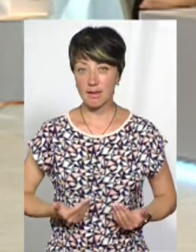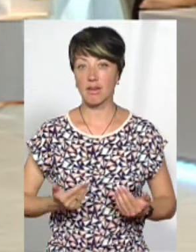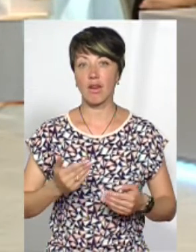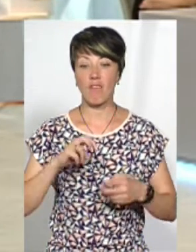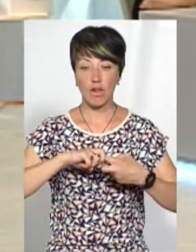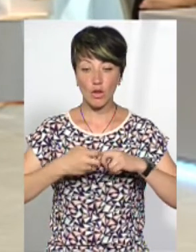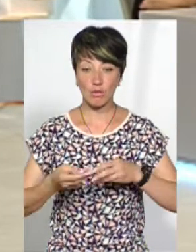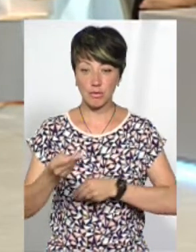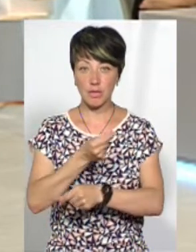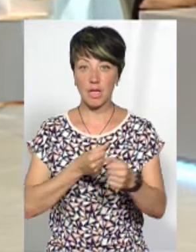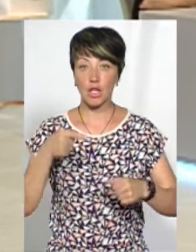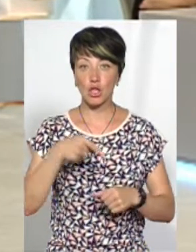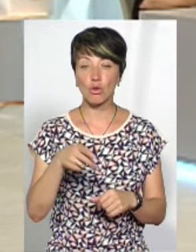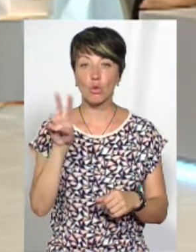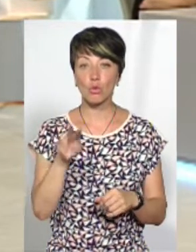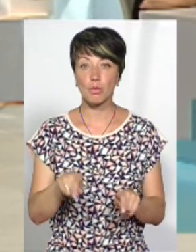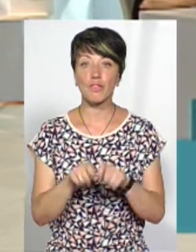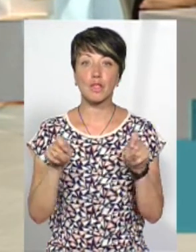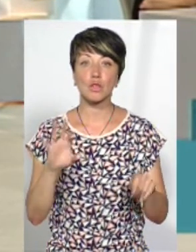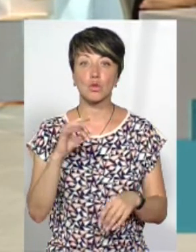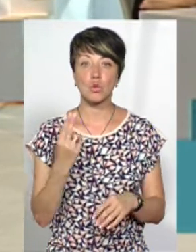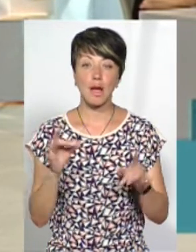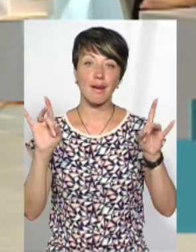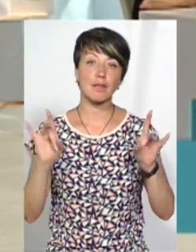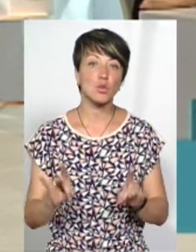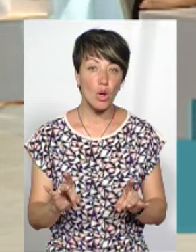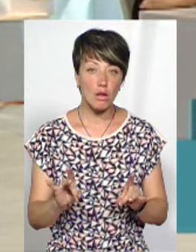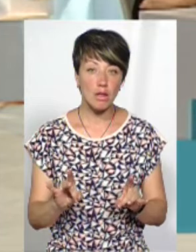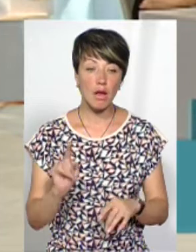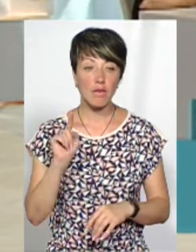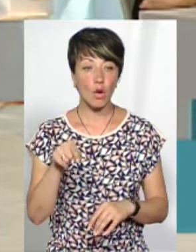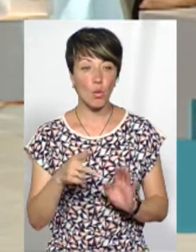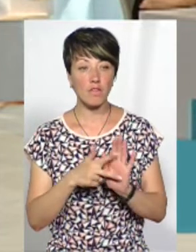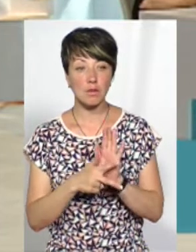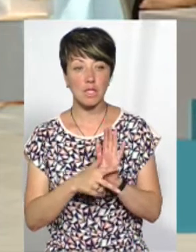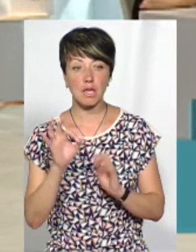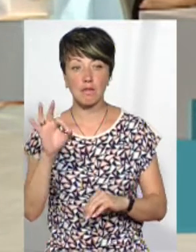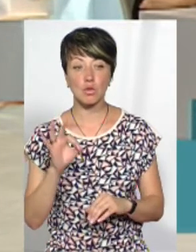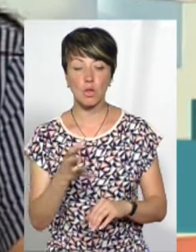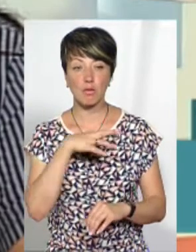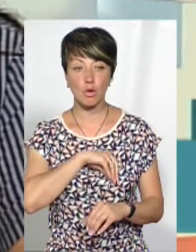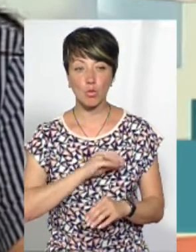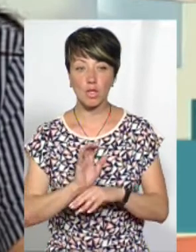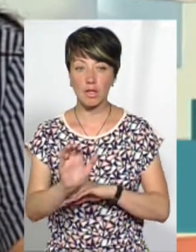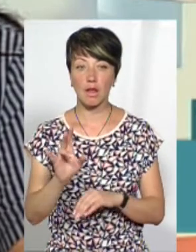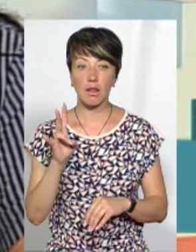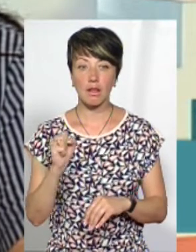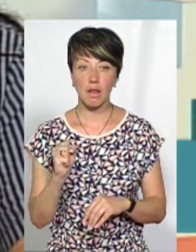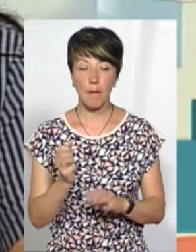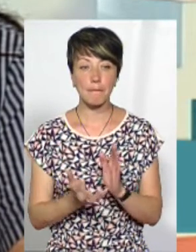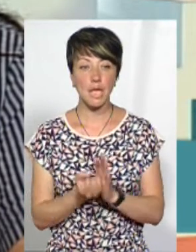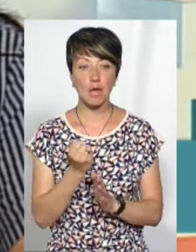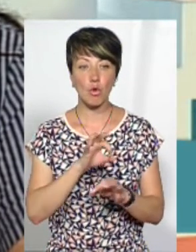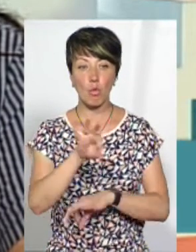скинулись буквально по $1000 для того, щоб відкрити соціальний ресторан, в якому 80% прибутків йде на